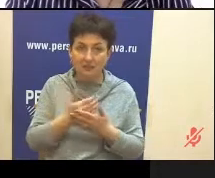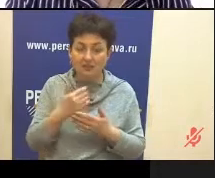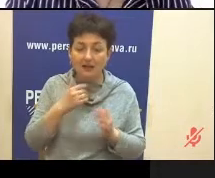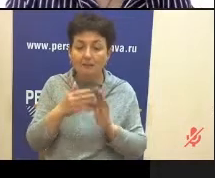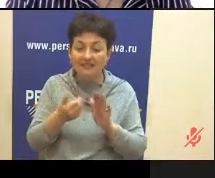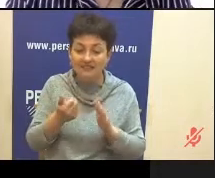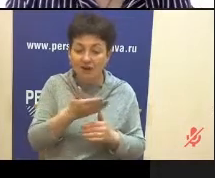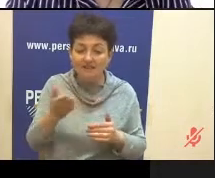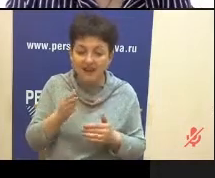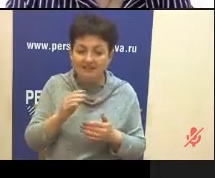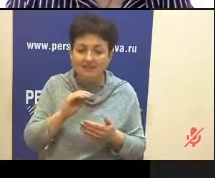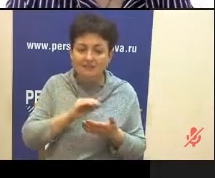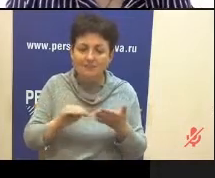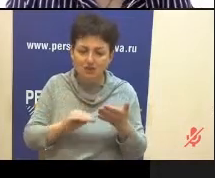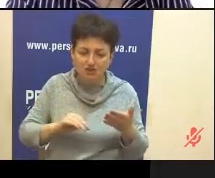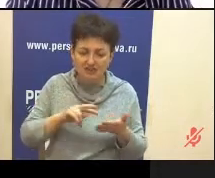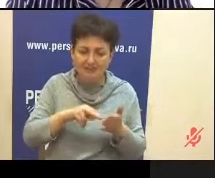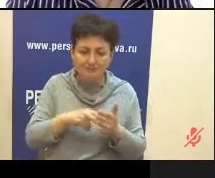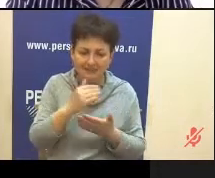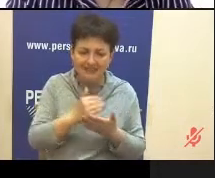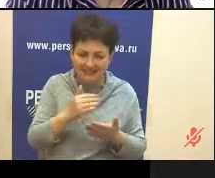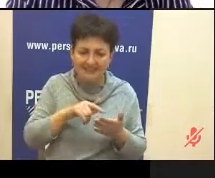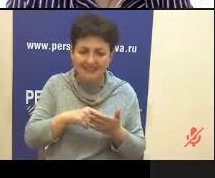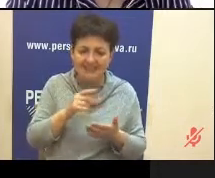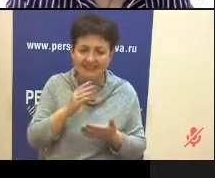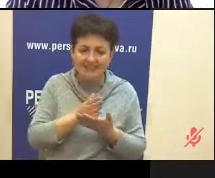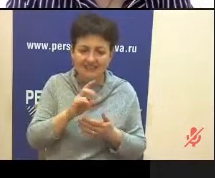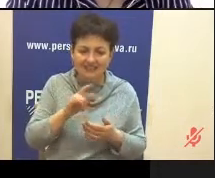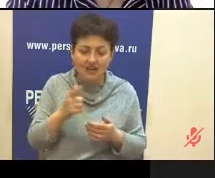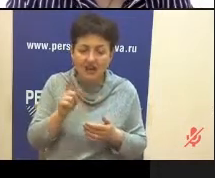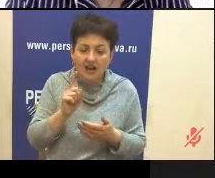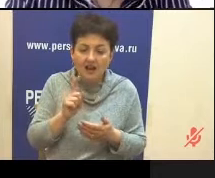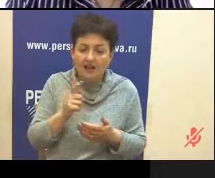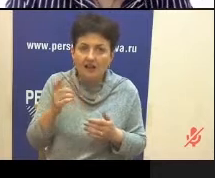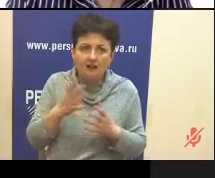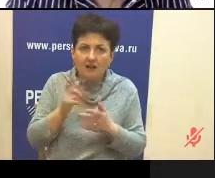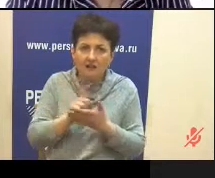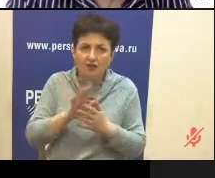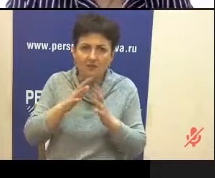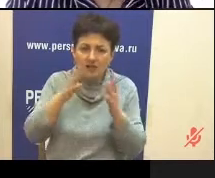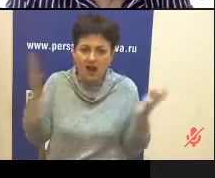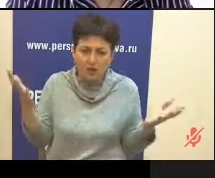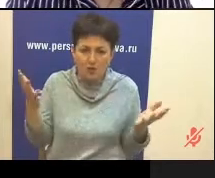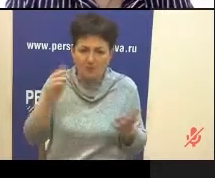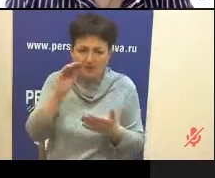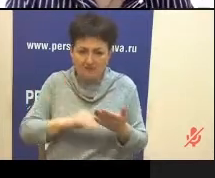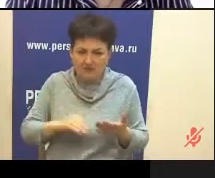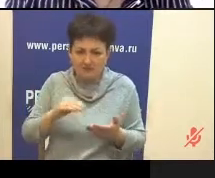опять же, призываю вас писать стратегию. Пусть она не будет, и она не должна быть каким-то огромным